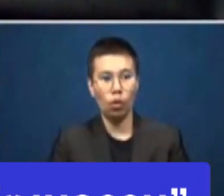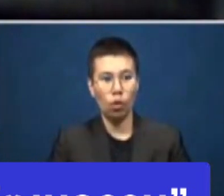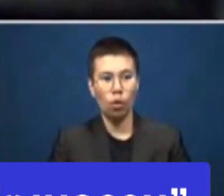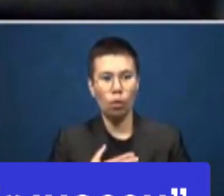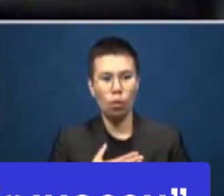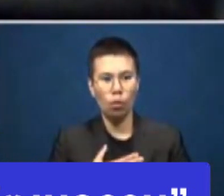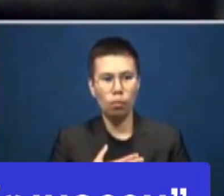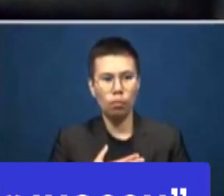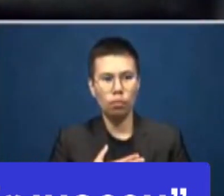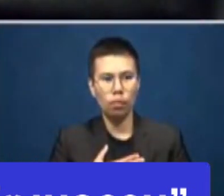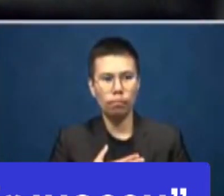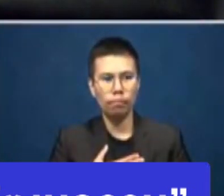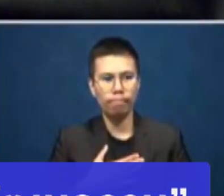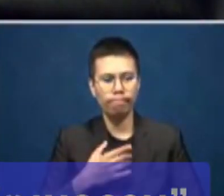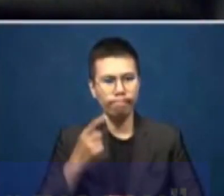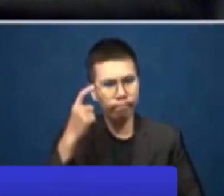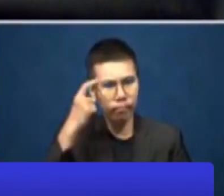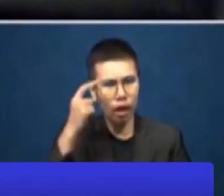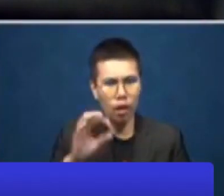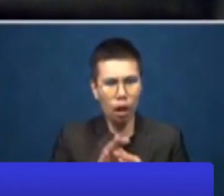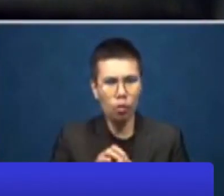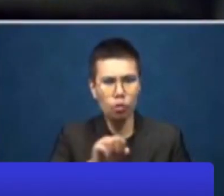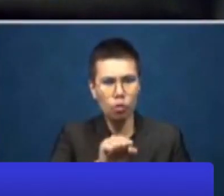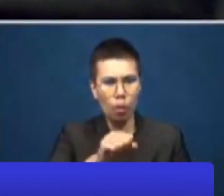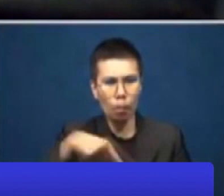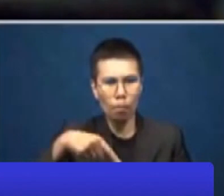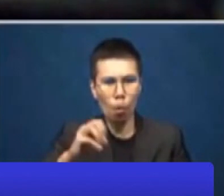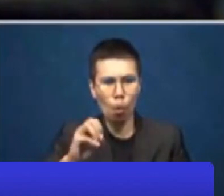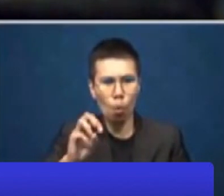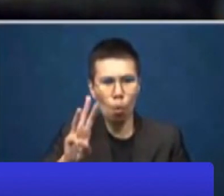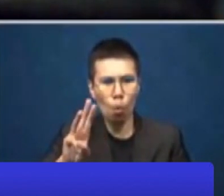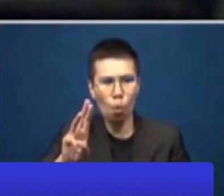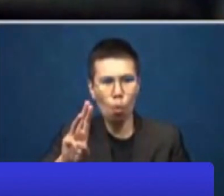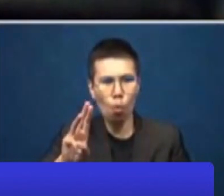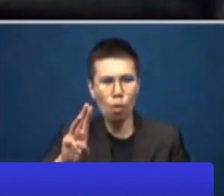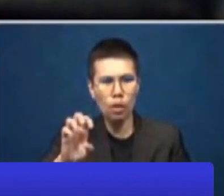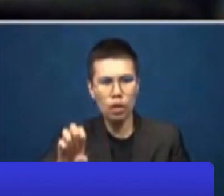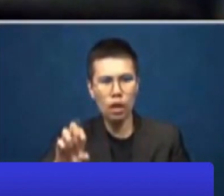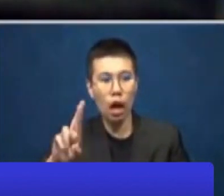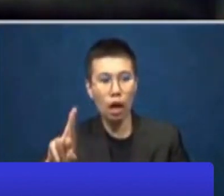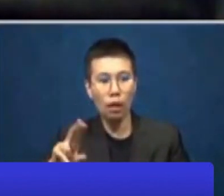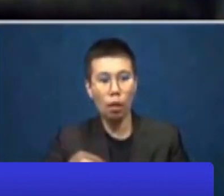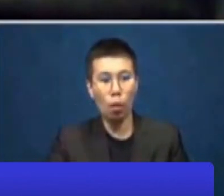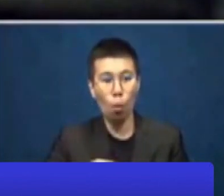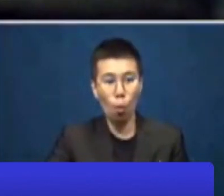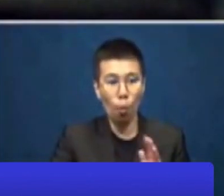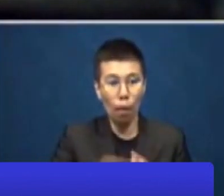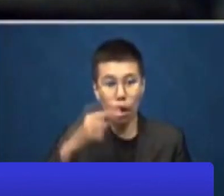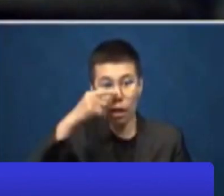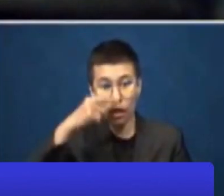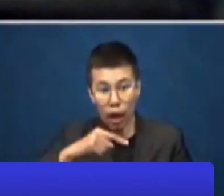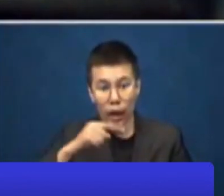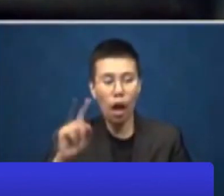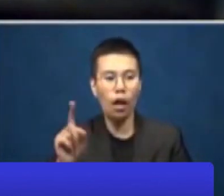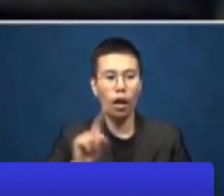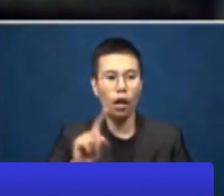SoftPowerเป็นภาษาฝรั่งถ้าแปลเป็นไทยแบบโบราณก็